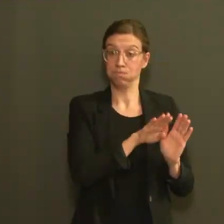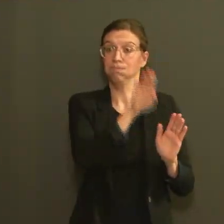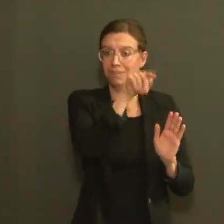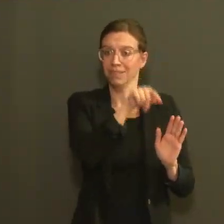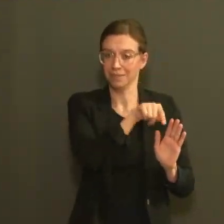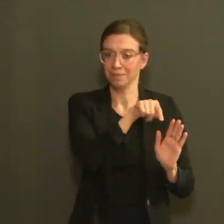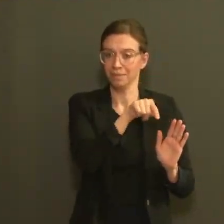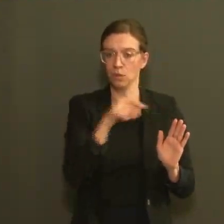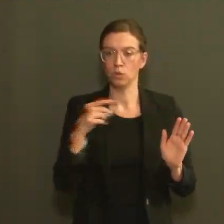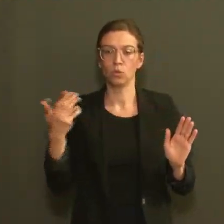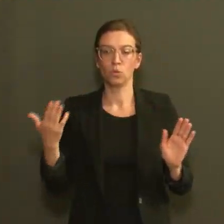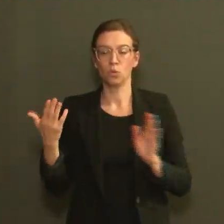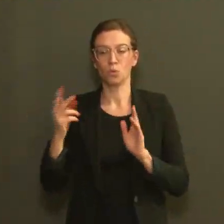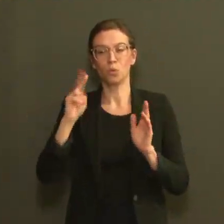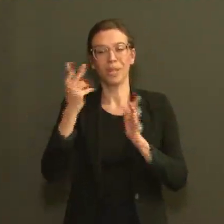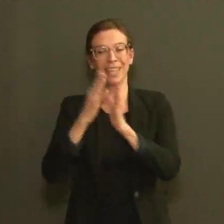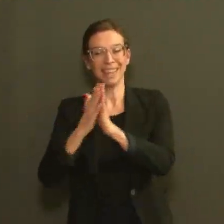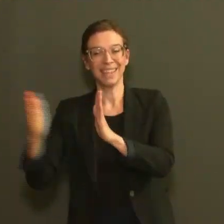9.585